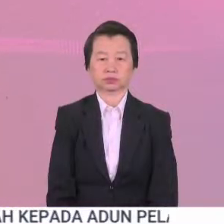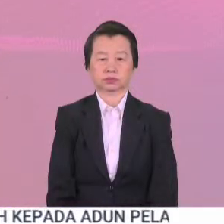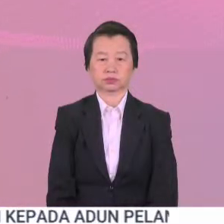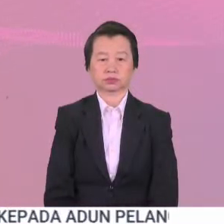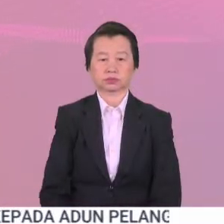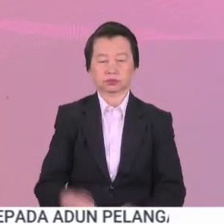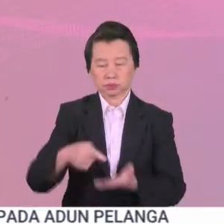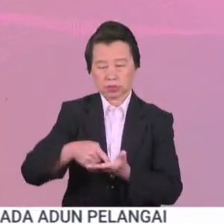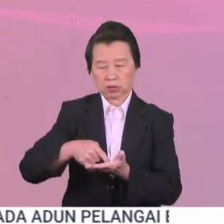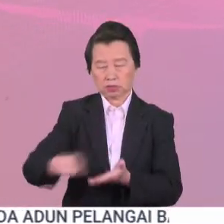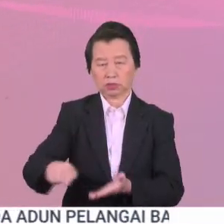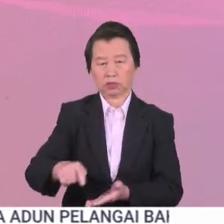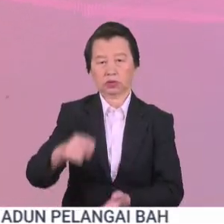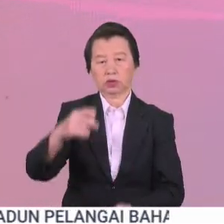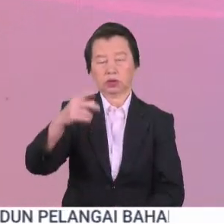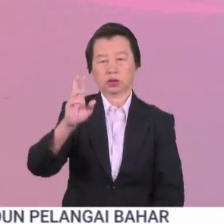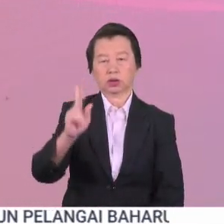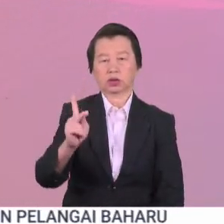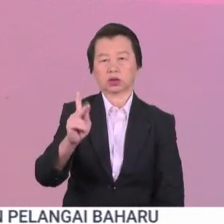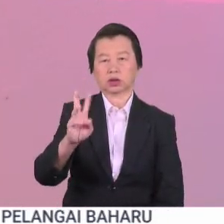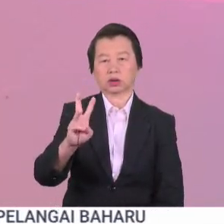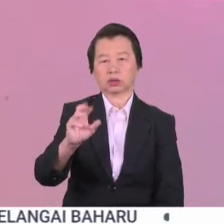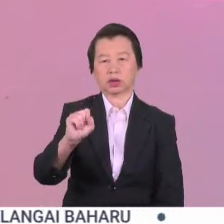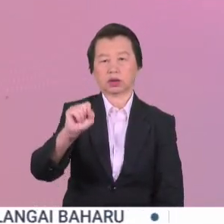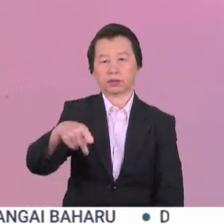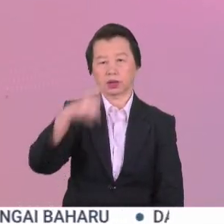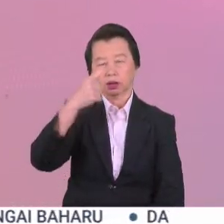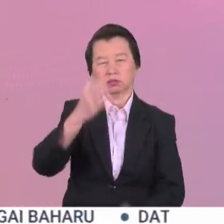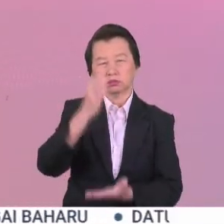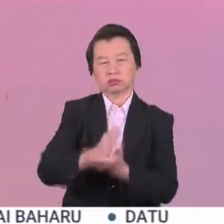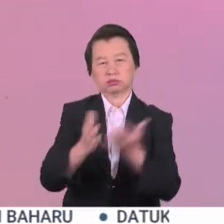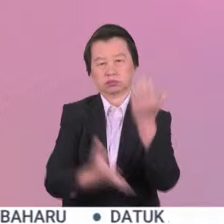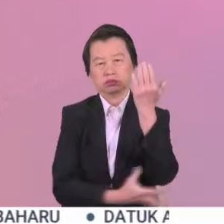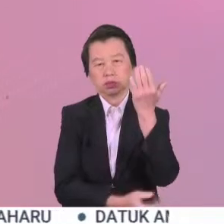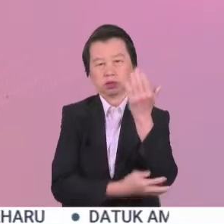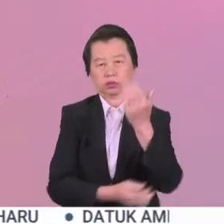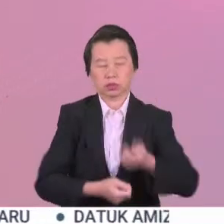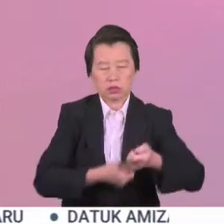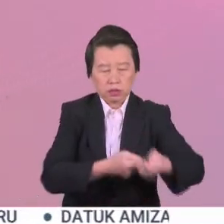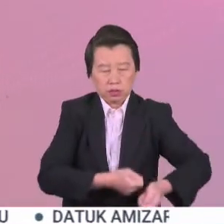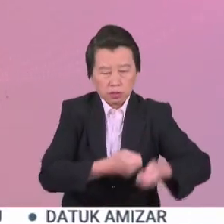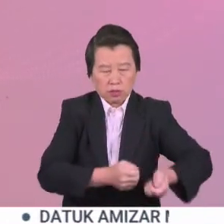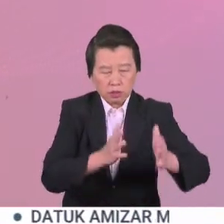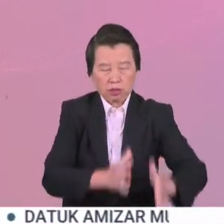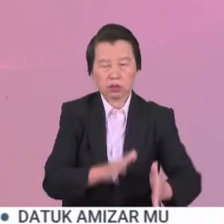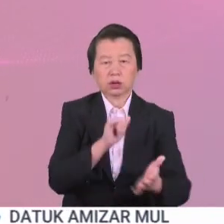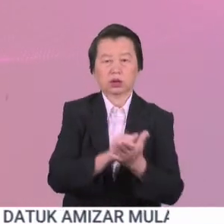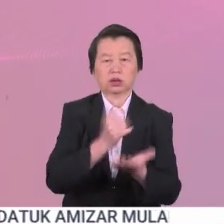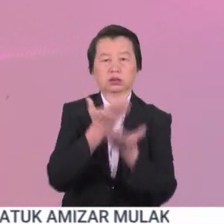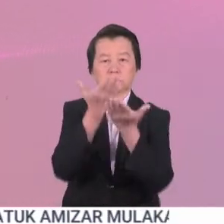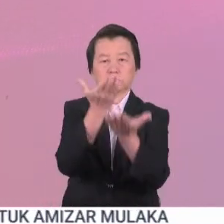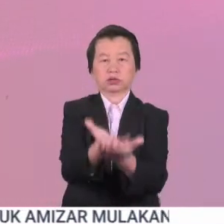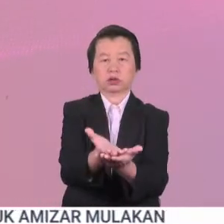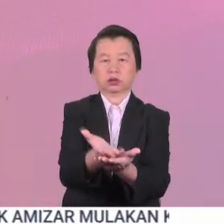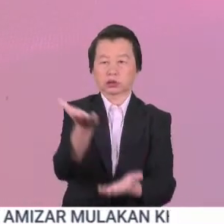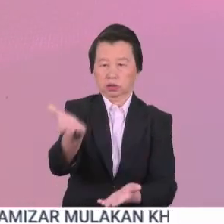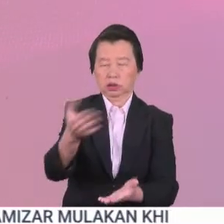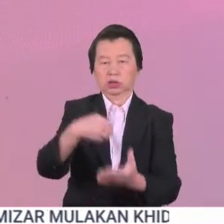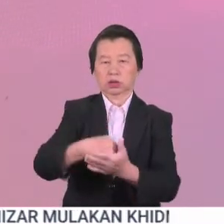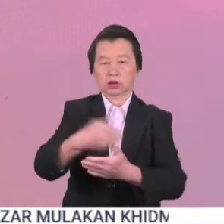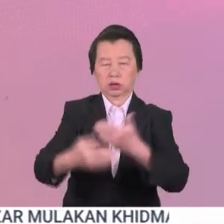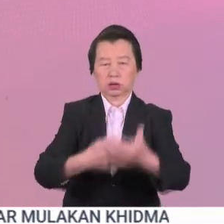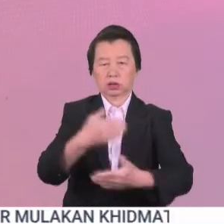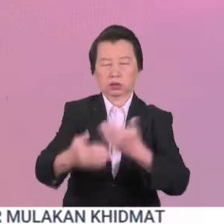caruman kwsp dan peruntukan khas bagi menuktahkan kemiskinan dalam kalangan petani itu antara cadangan utama yang dikemuka lembaga